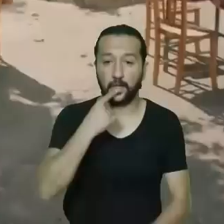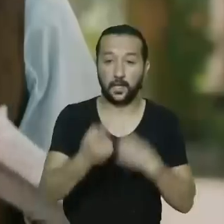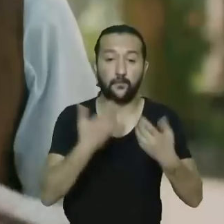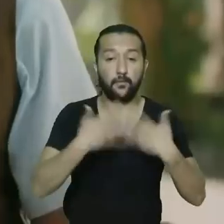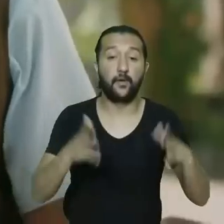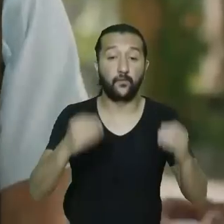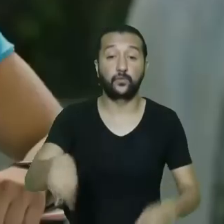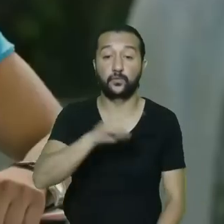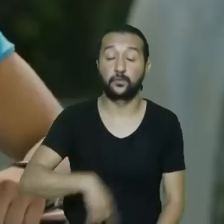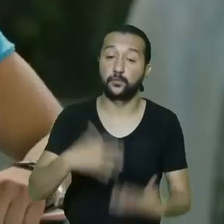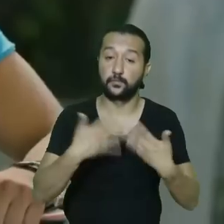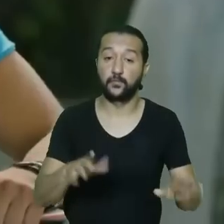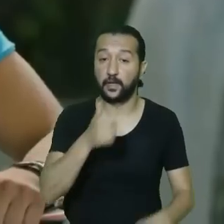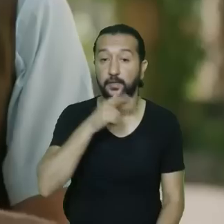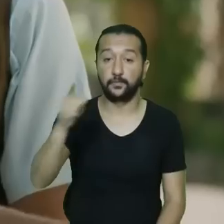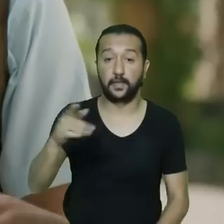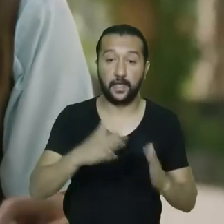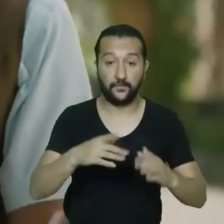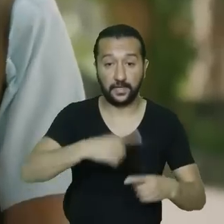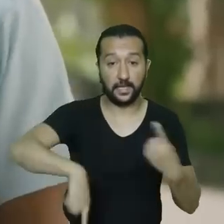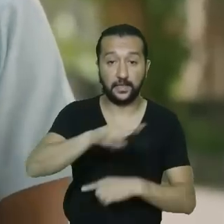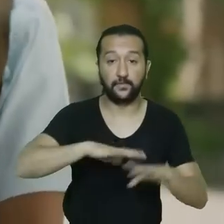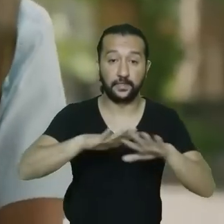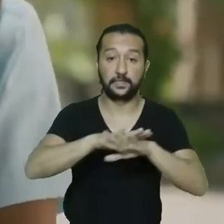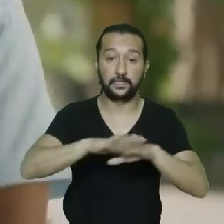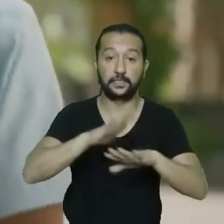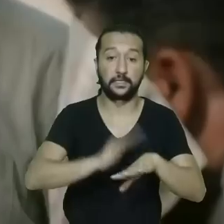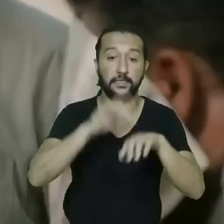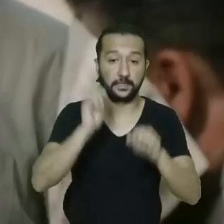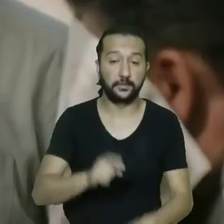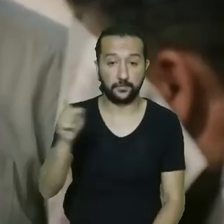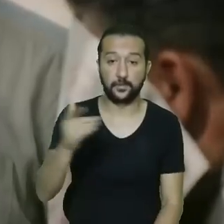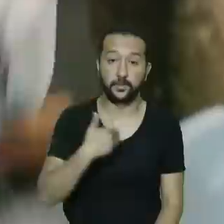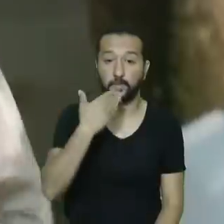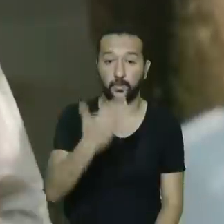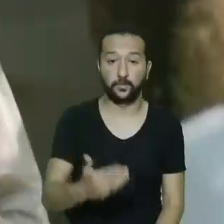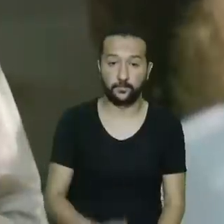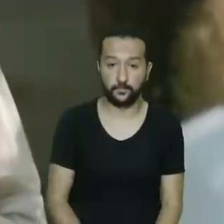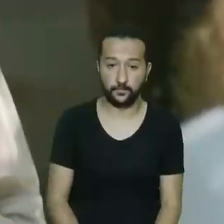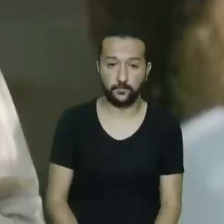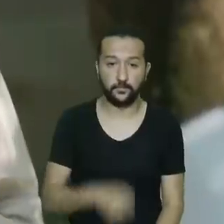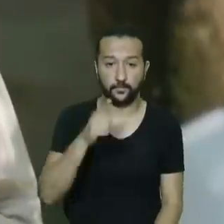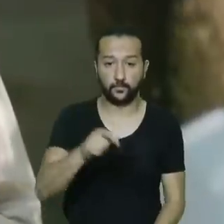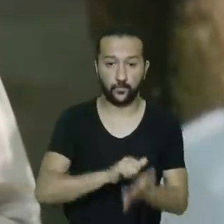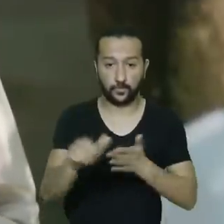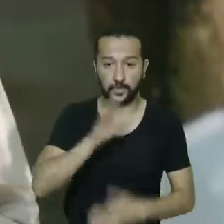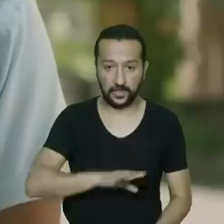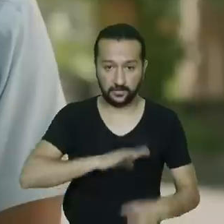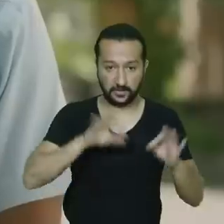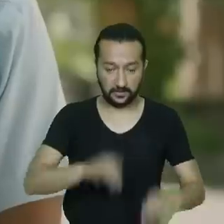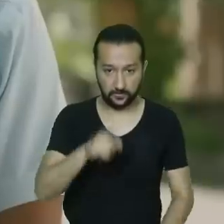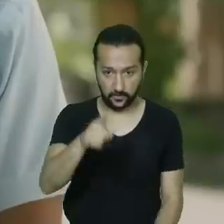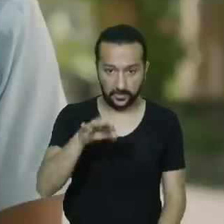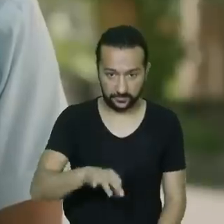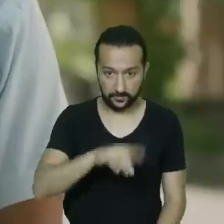Mahvolduk biz Sadıç, maf. Adam evinin etrafını dikenli tel çektirip duru Banks'i deyiveren. Bütün derdimiz bu mu şimdi Emin?